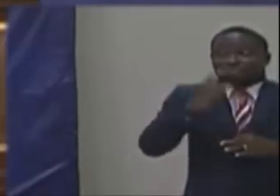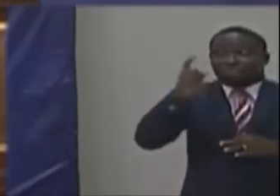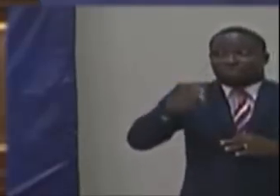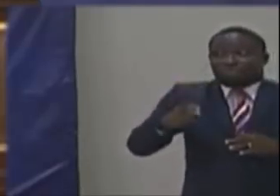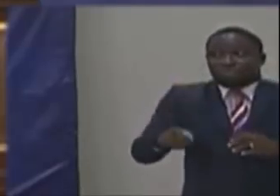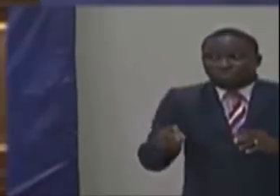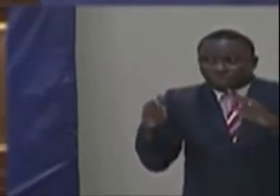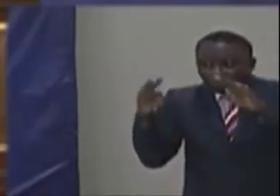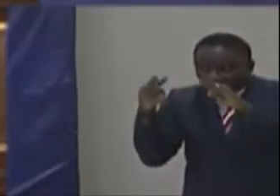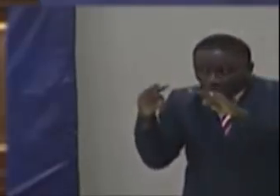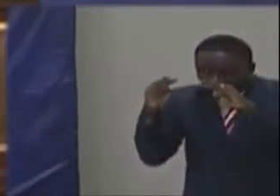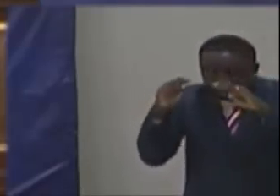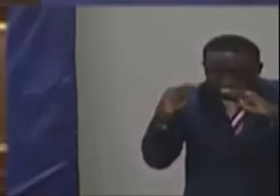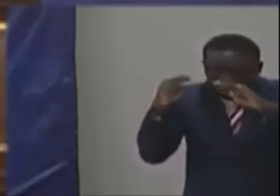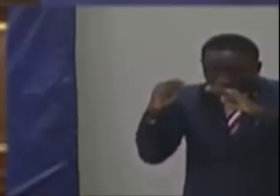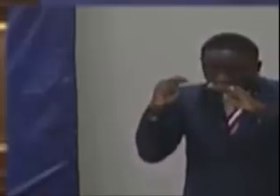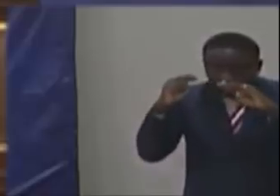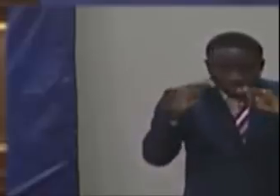que nous vigilants.